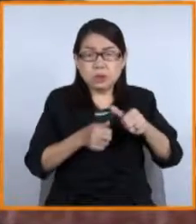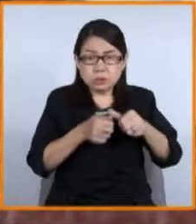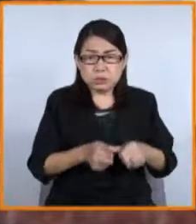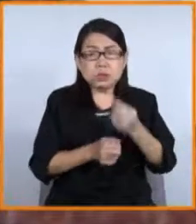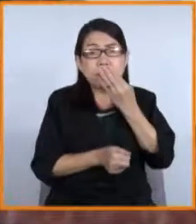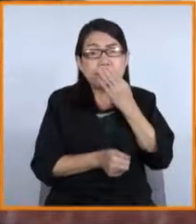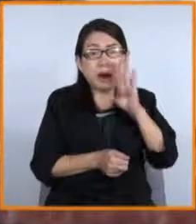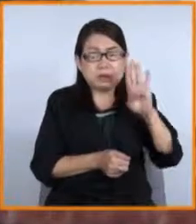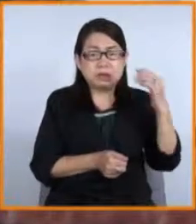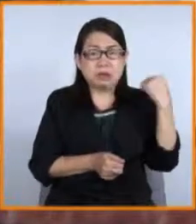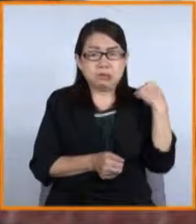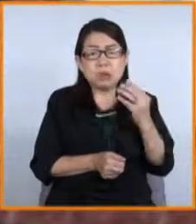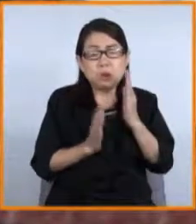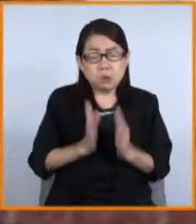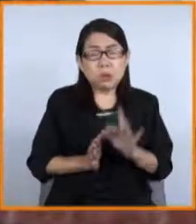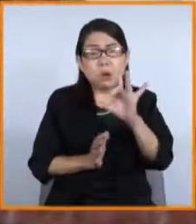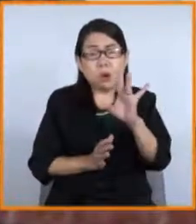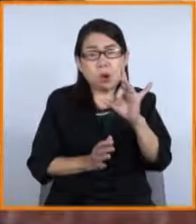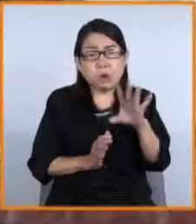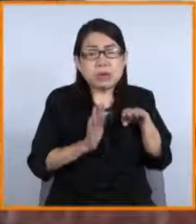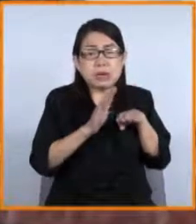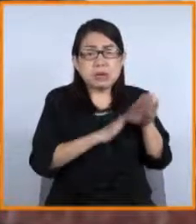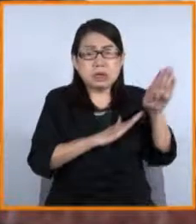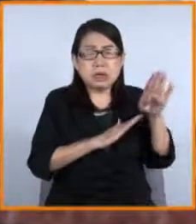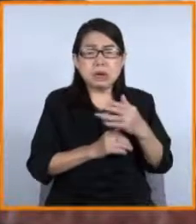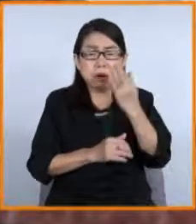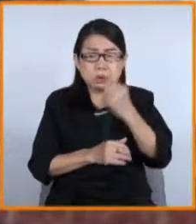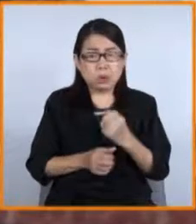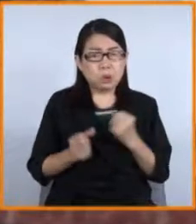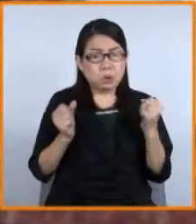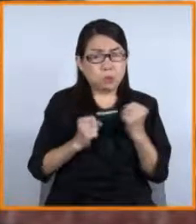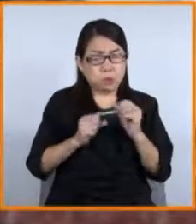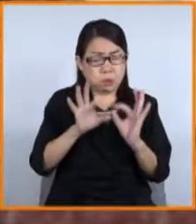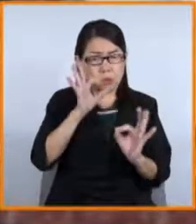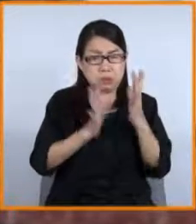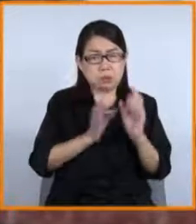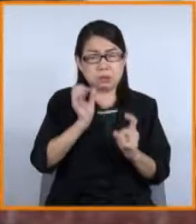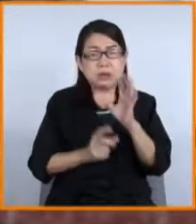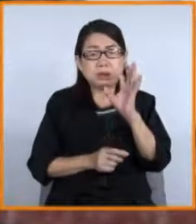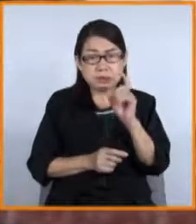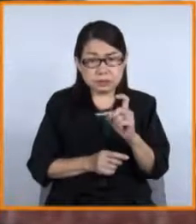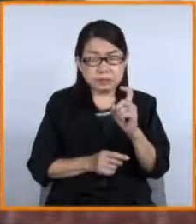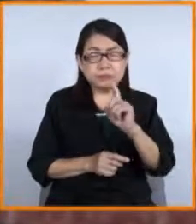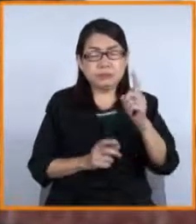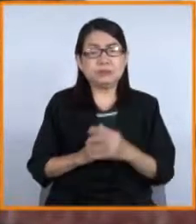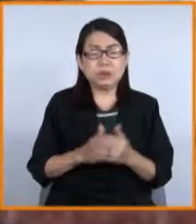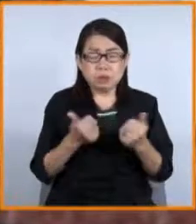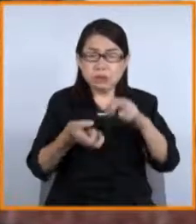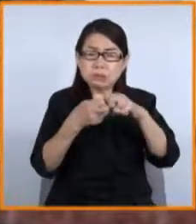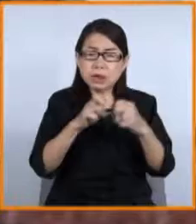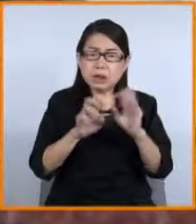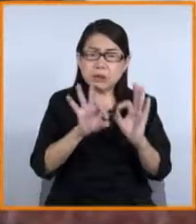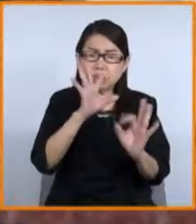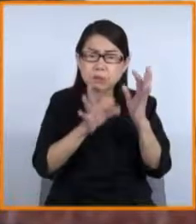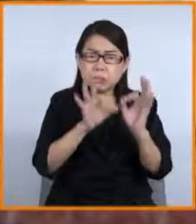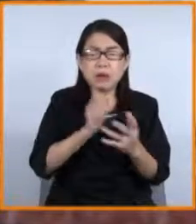ชาชนนับร้อยคนเลยค่ะที่ต้องทิ้งบ้านแล้วก็หนีตายเอาชีวิตรอดและเหตุการณ์เพลิงไหม้ในครั้งนี้นะคะถือว่าเป็นเหตุการณ์